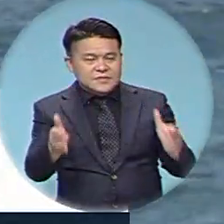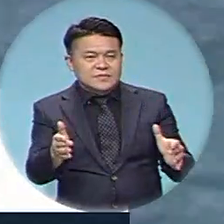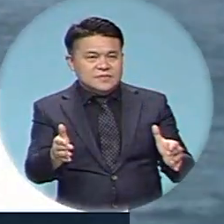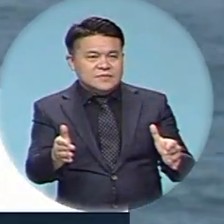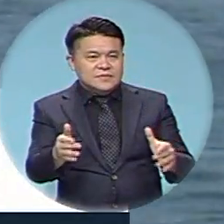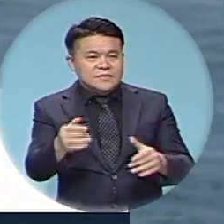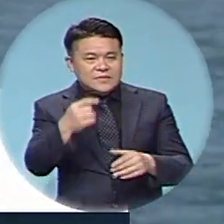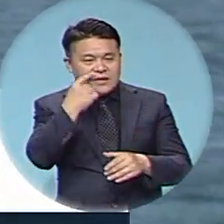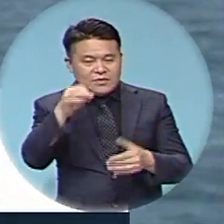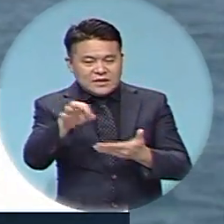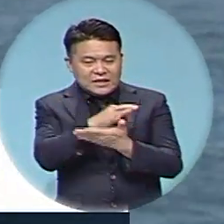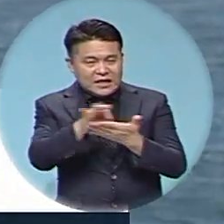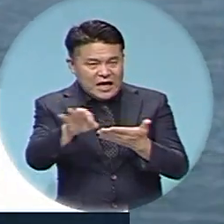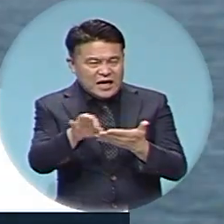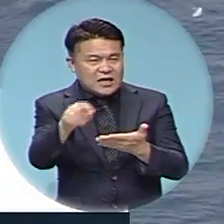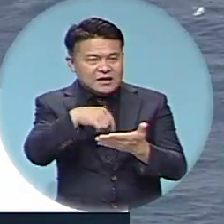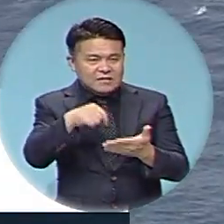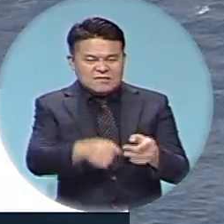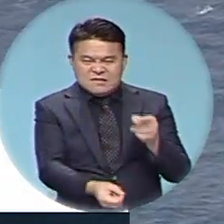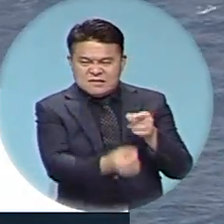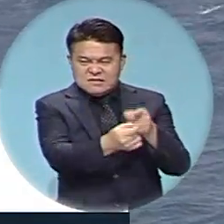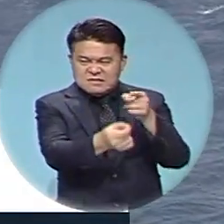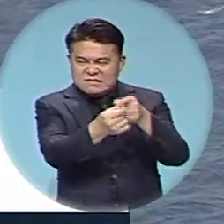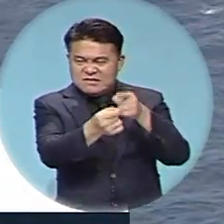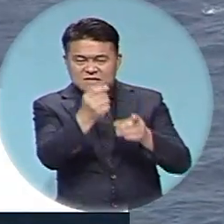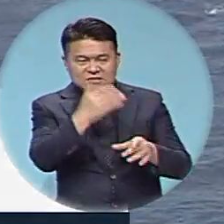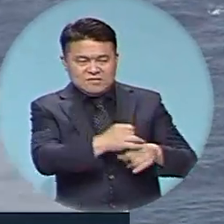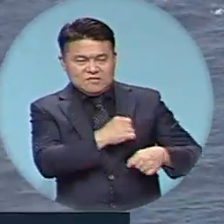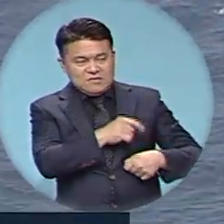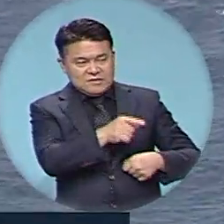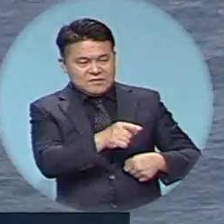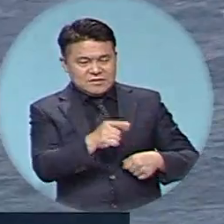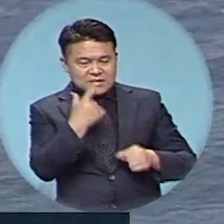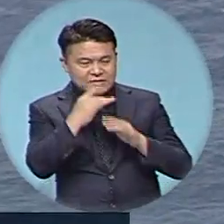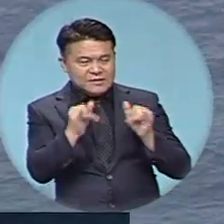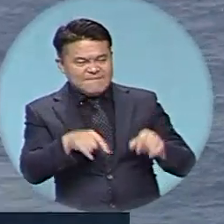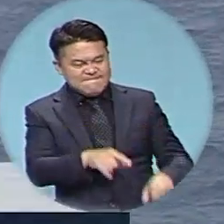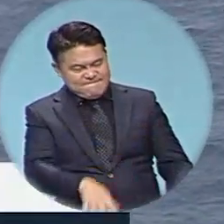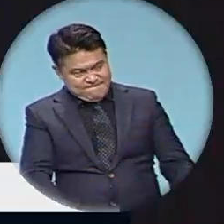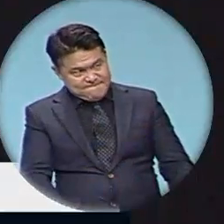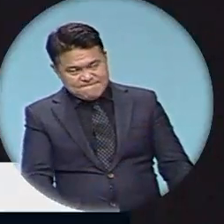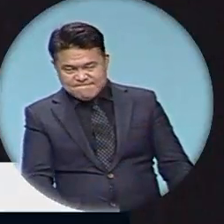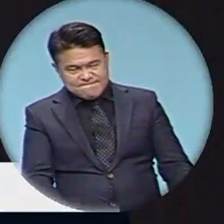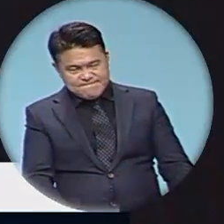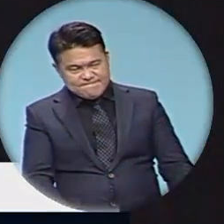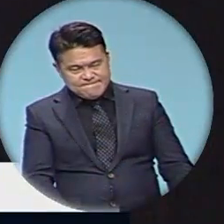역대 최대 예산 기록을 갈아치우고 있는 방위성에 많은 일본인들은